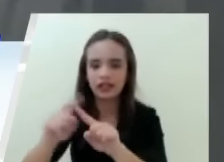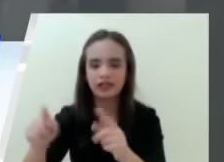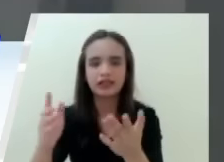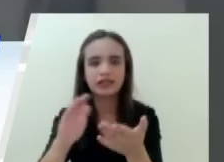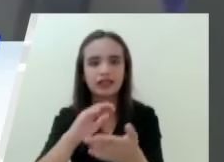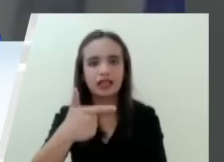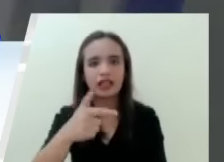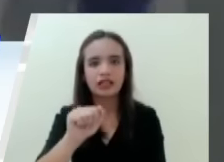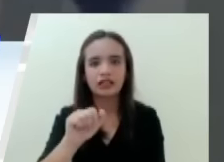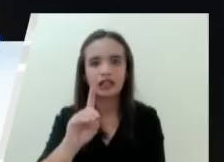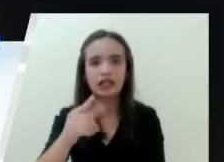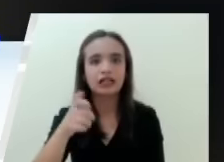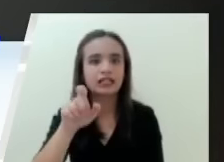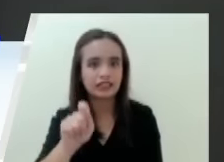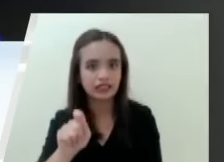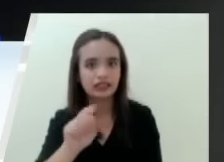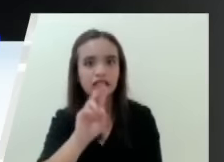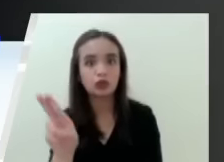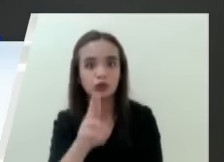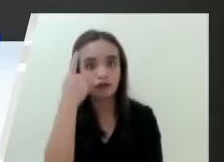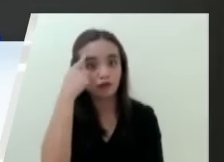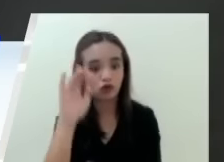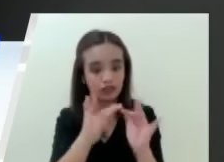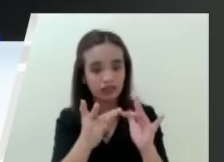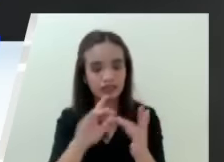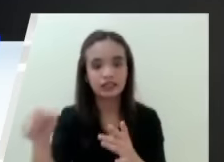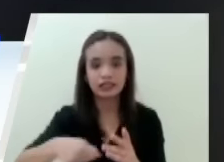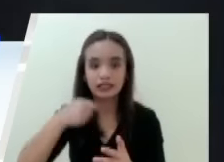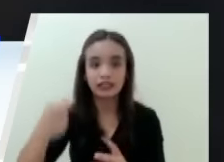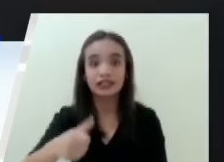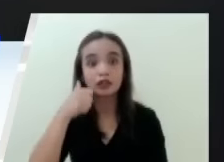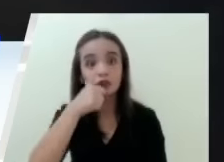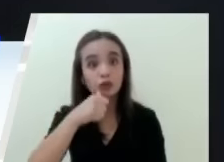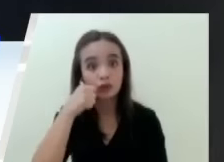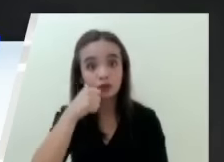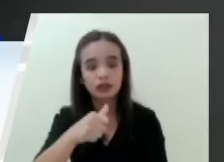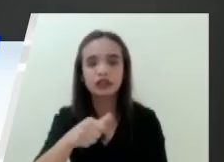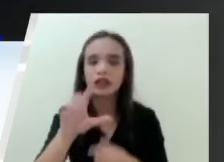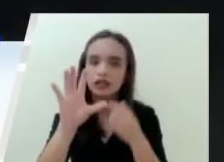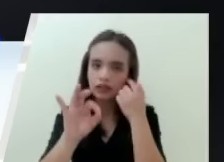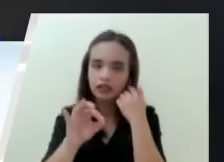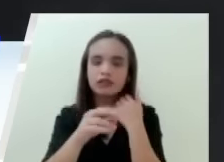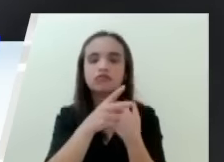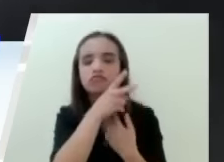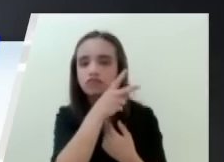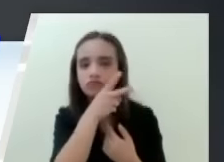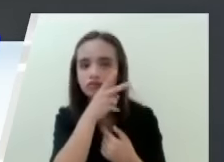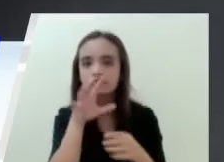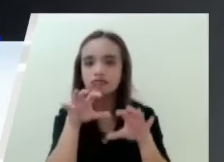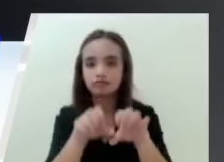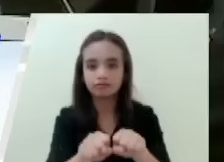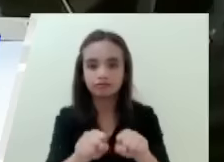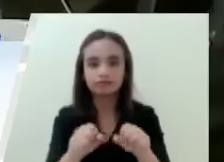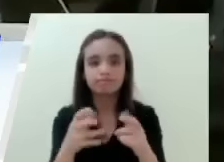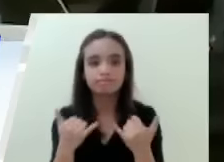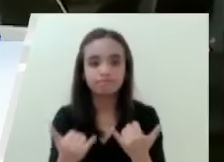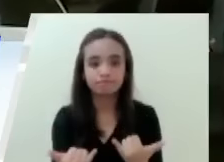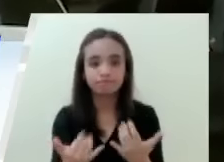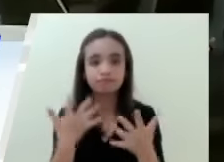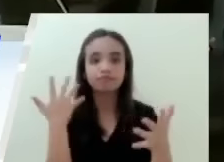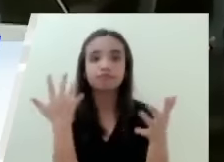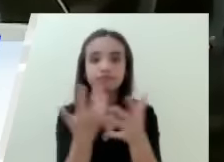tambiolo na gamit sa raffle. 7 babae at 9 na lalaking sospek ang inaresto ng mga pulis at kasalukuyang nakakulong sa